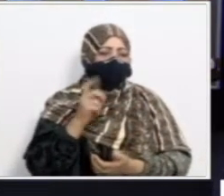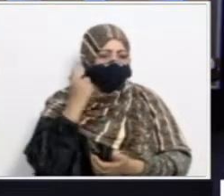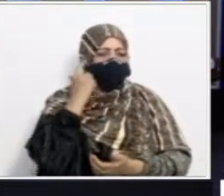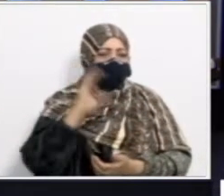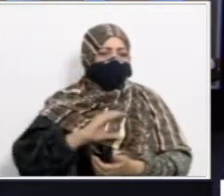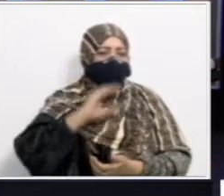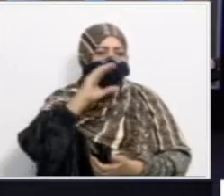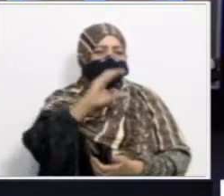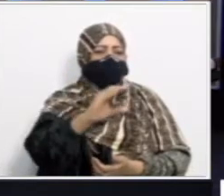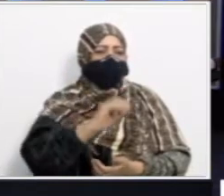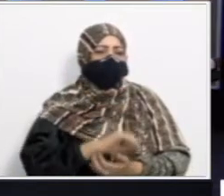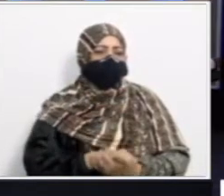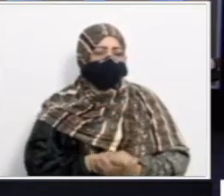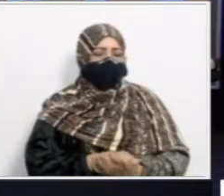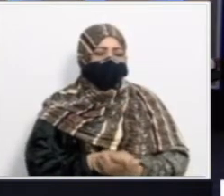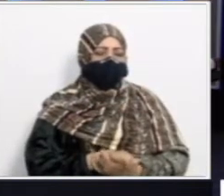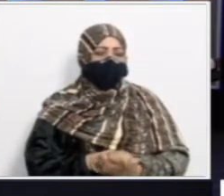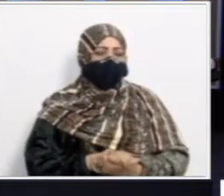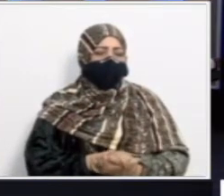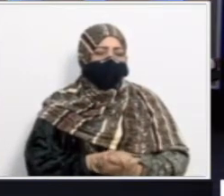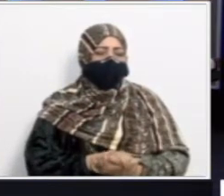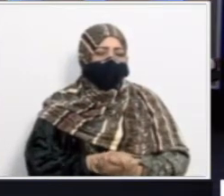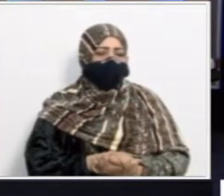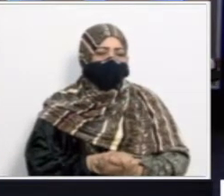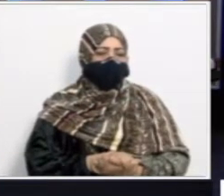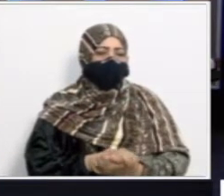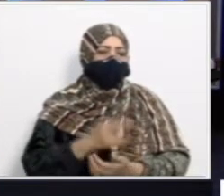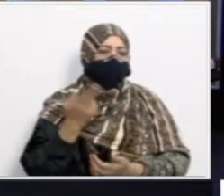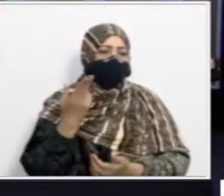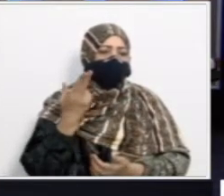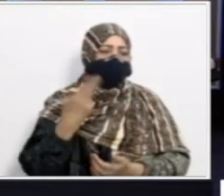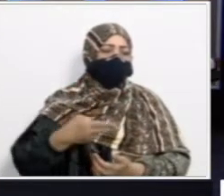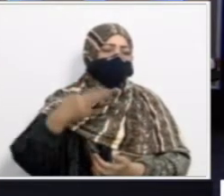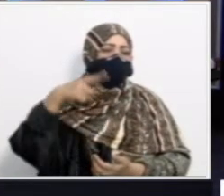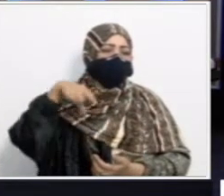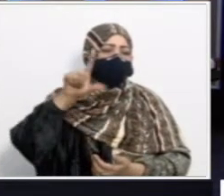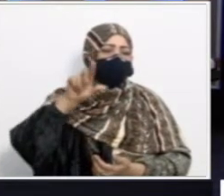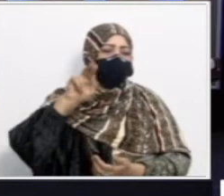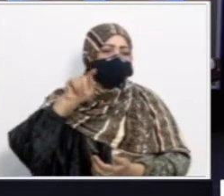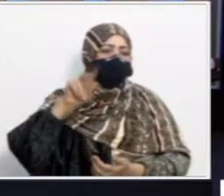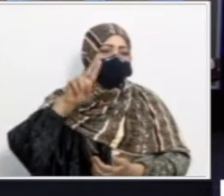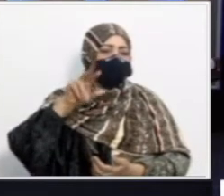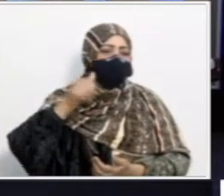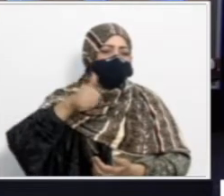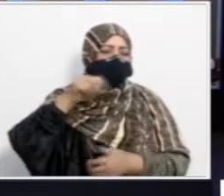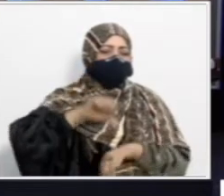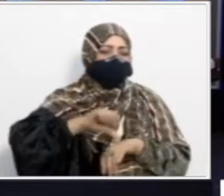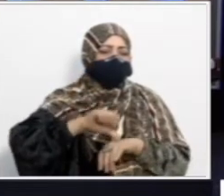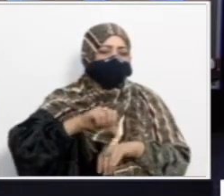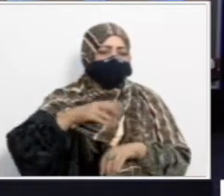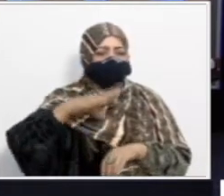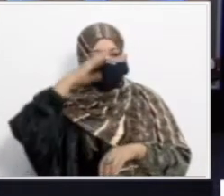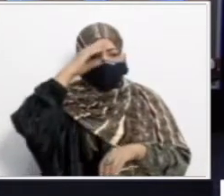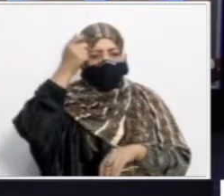محمد. الأخ عبد الفتاح من طرابلس. عليكم شيخ عبد الرحمن. وعليكم السلام ورحمة الله. بارك الله فيكم في هذه الإذاعة